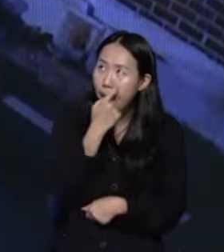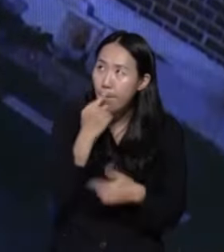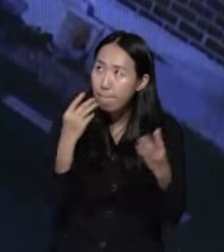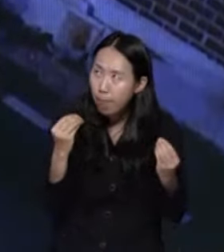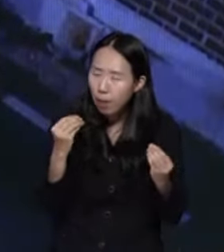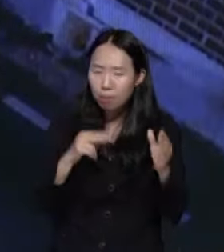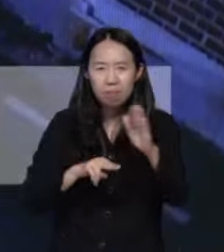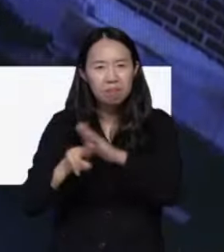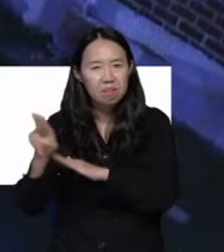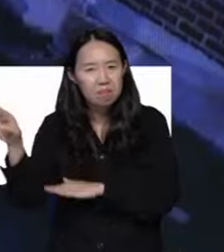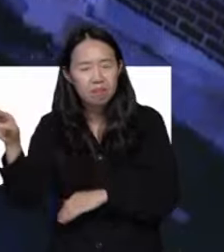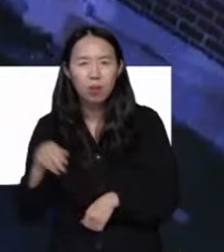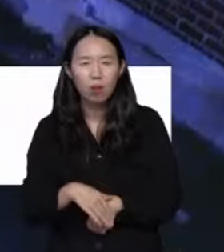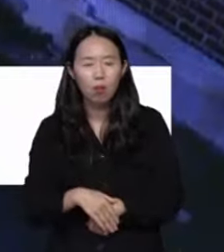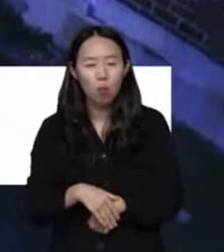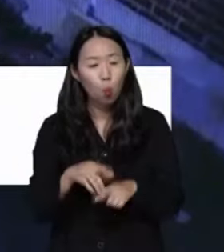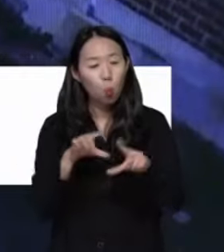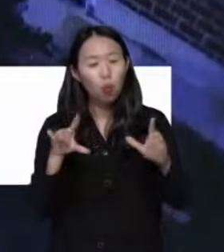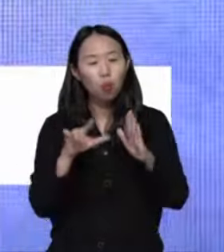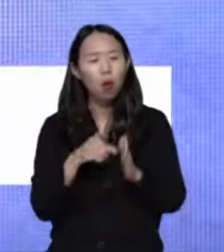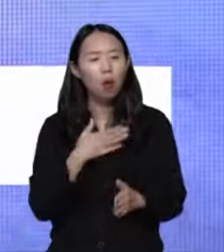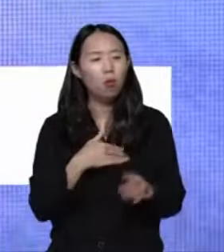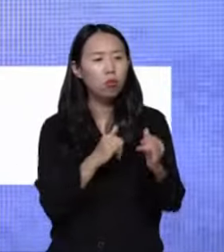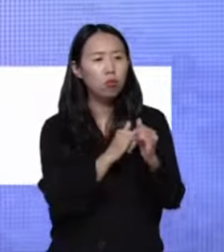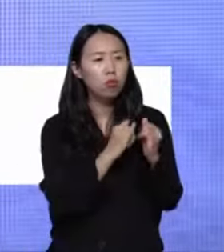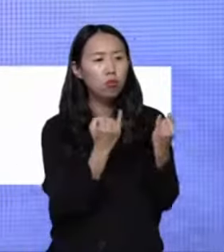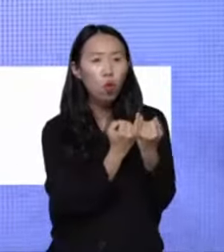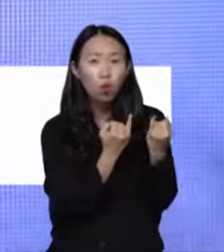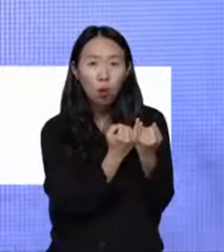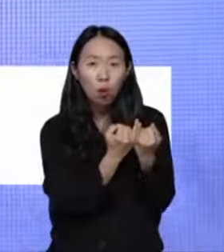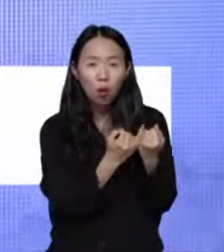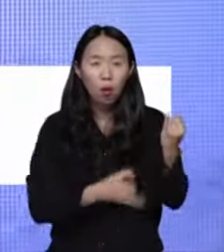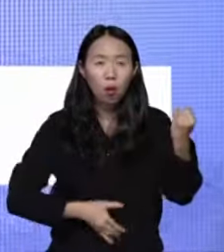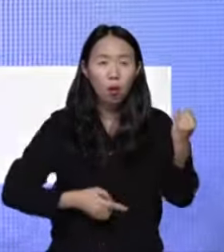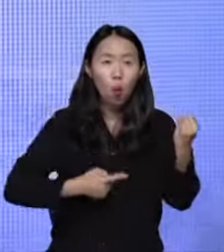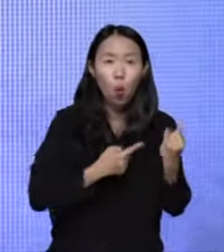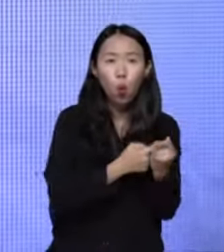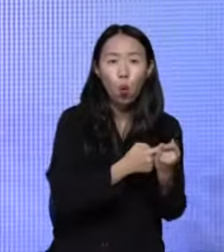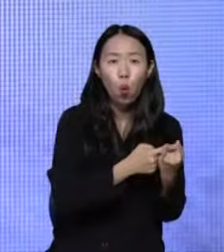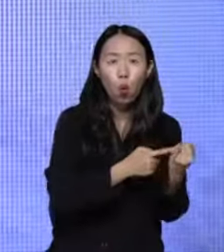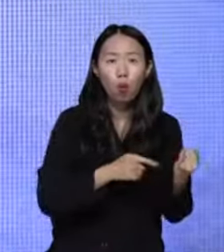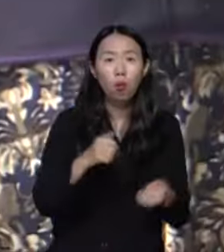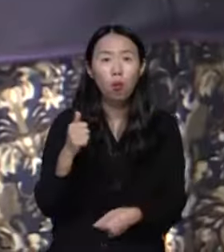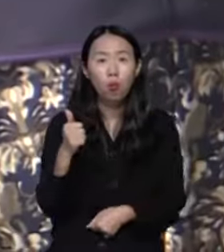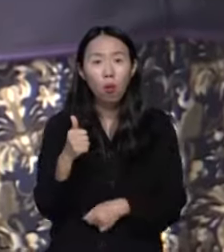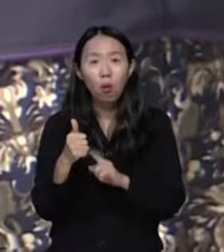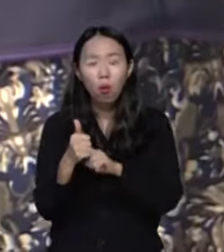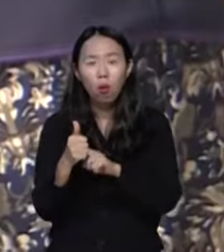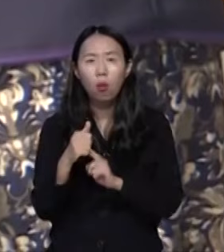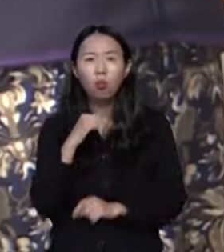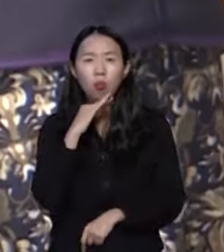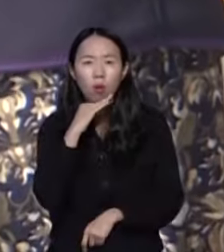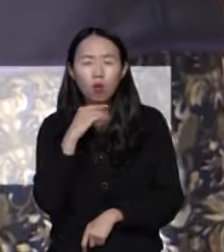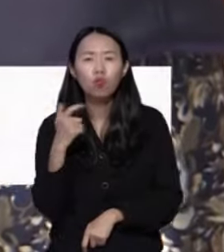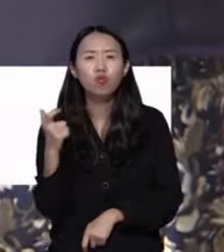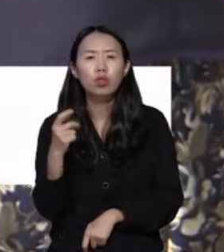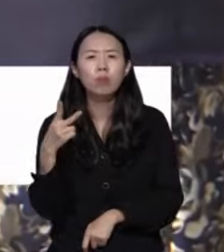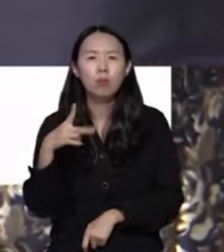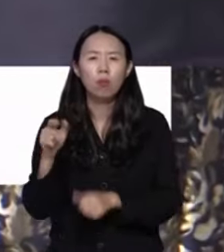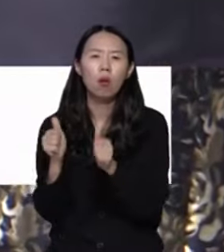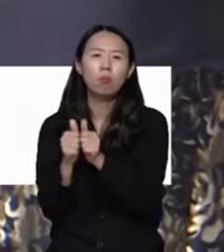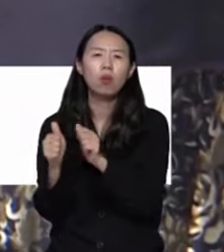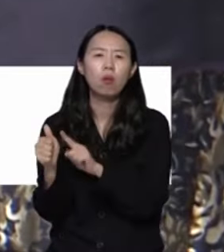사라집니다 평소 알고 지내던 여성을 흉기로 찔러 숨지게 한 예손 다섯살 남성입니다 잘 사람도